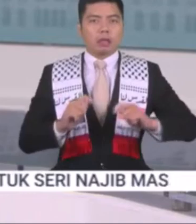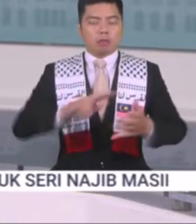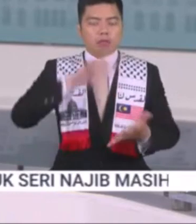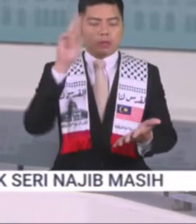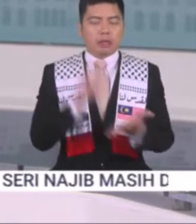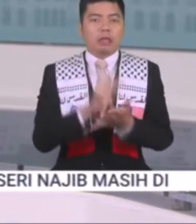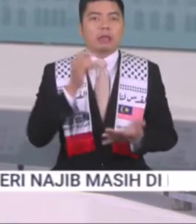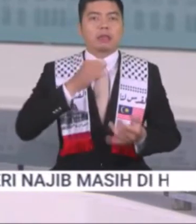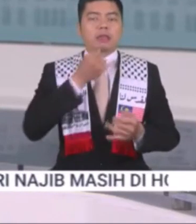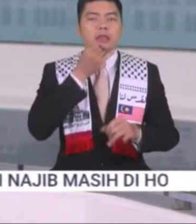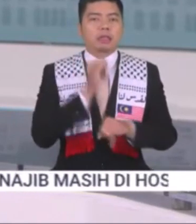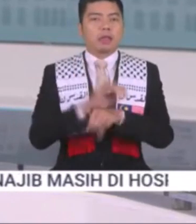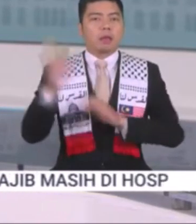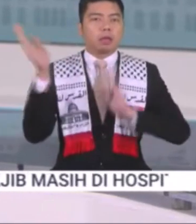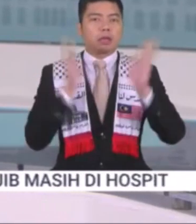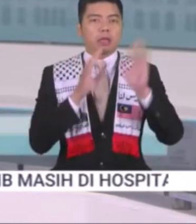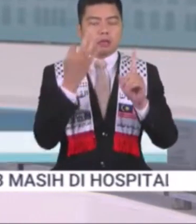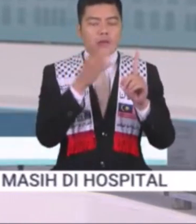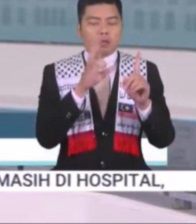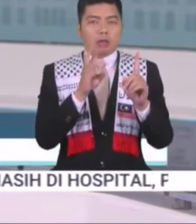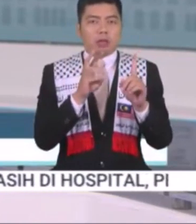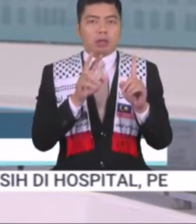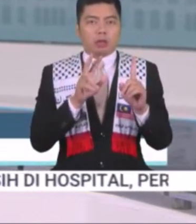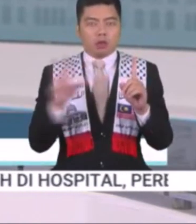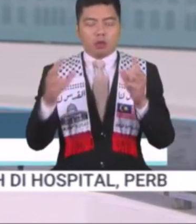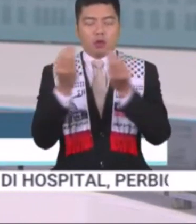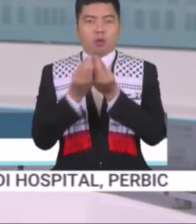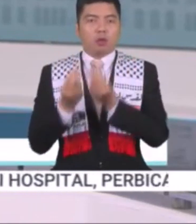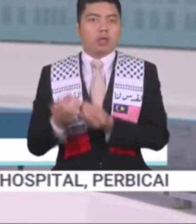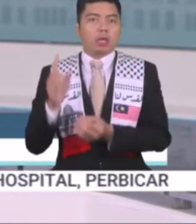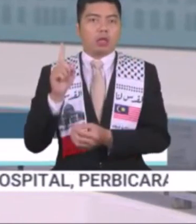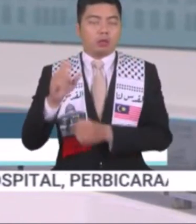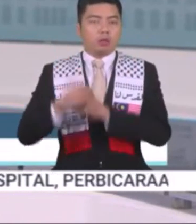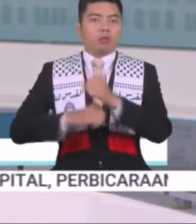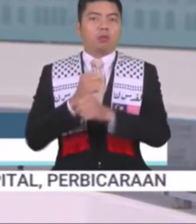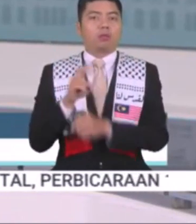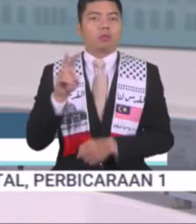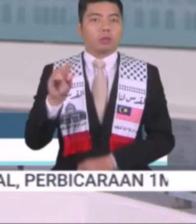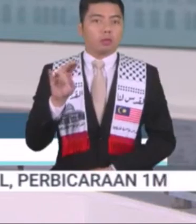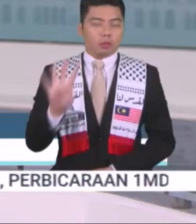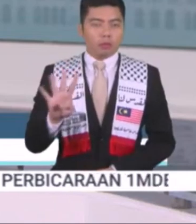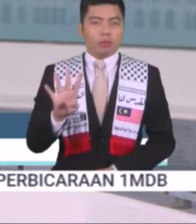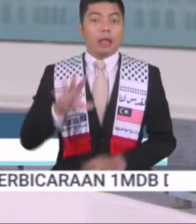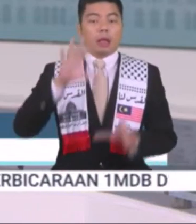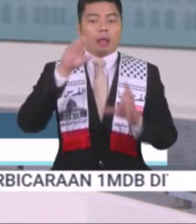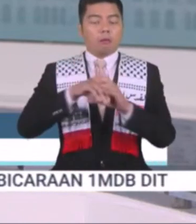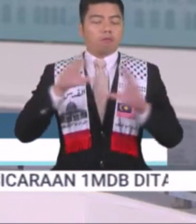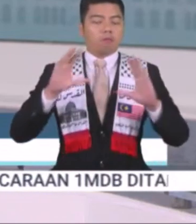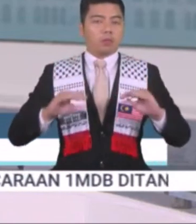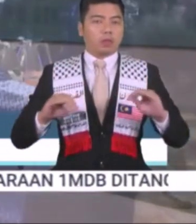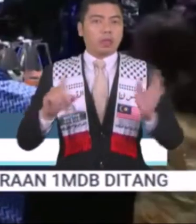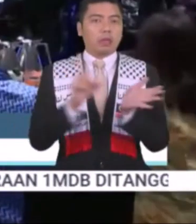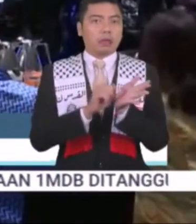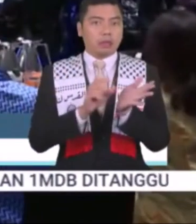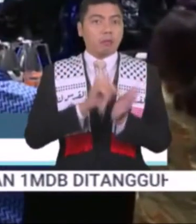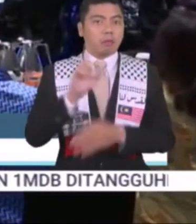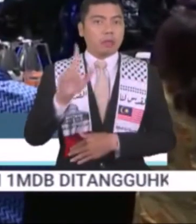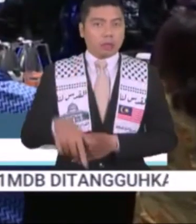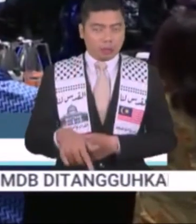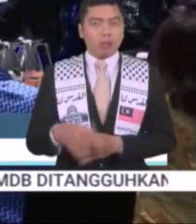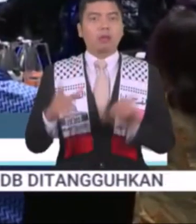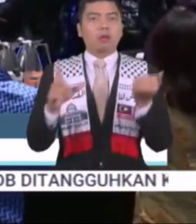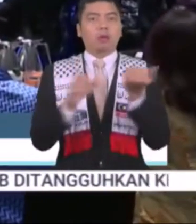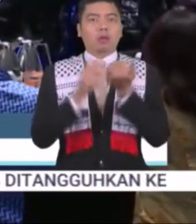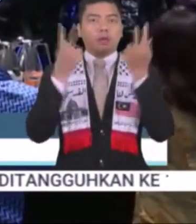Pelaksanaan Perjanjian Malaysia 1963 bilangan 1 tahun 2024. Dalam sidang media kemudiannya, Timbalan